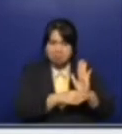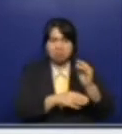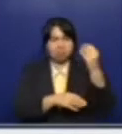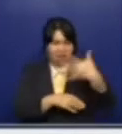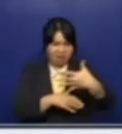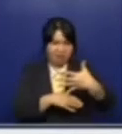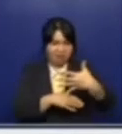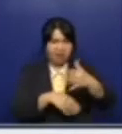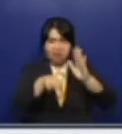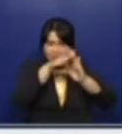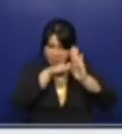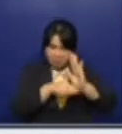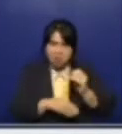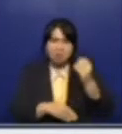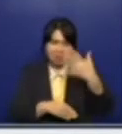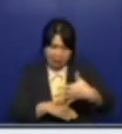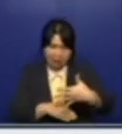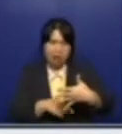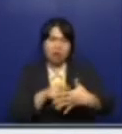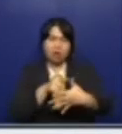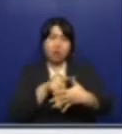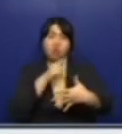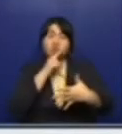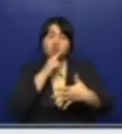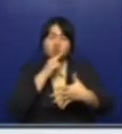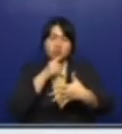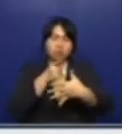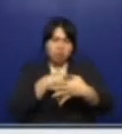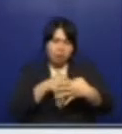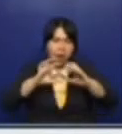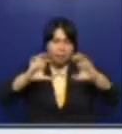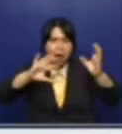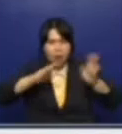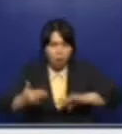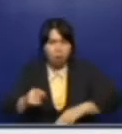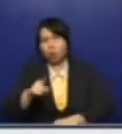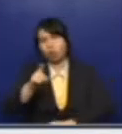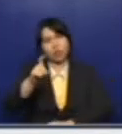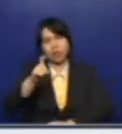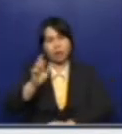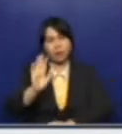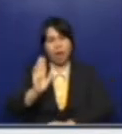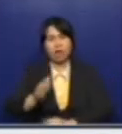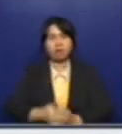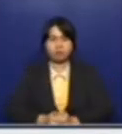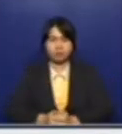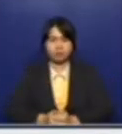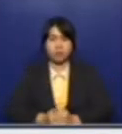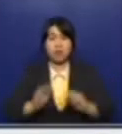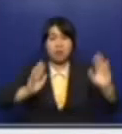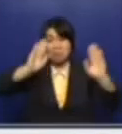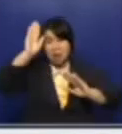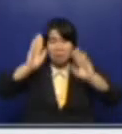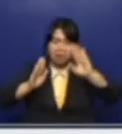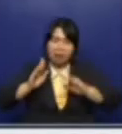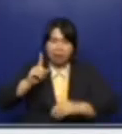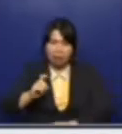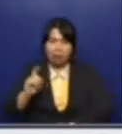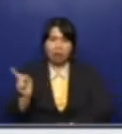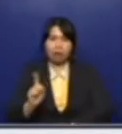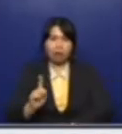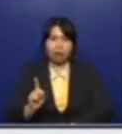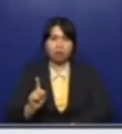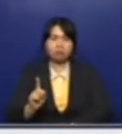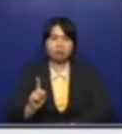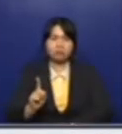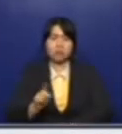ยกันมันเดินไปไม่ได้ครับแล้วตัวที่หนักหนาที่สุดที่มันไม่เป็นประชาธิปไตยเลยคือ